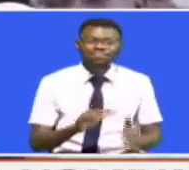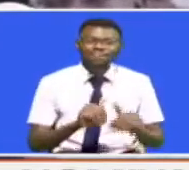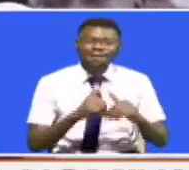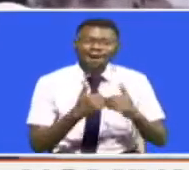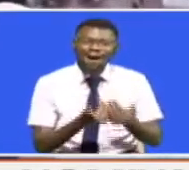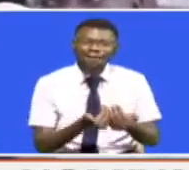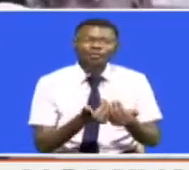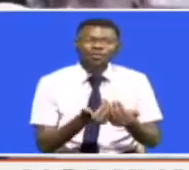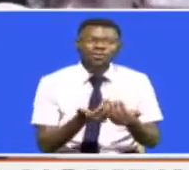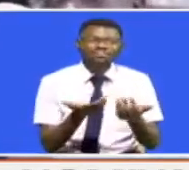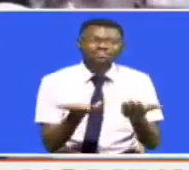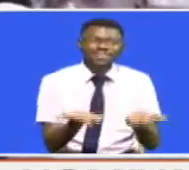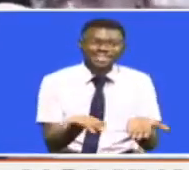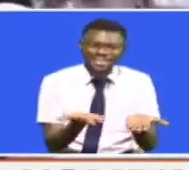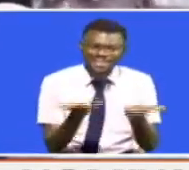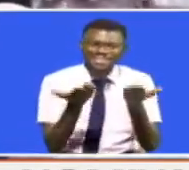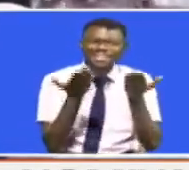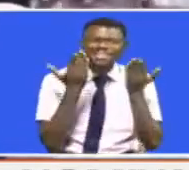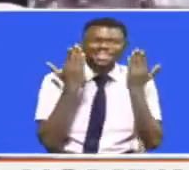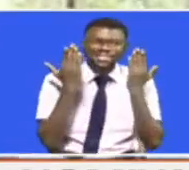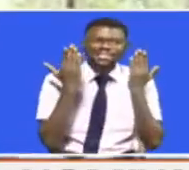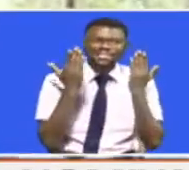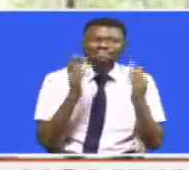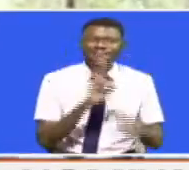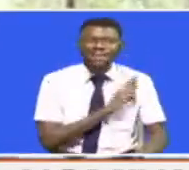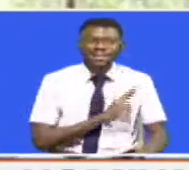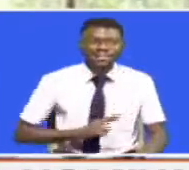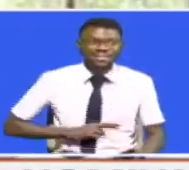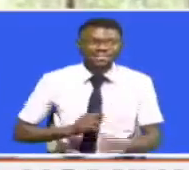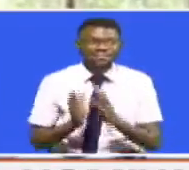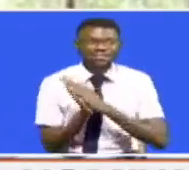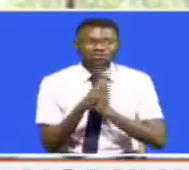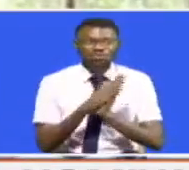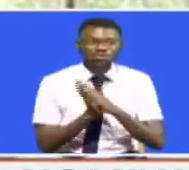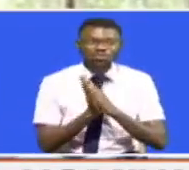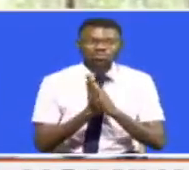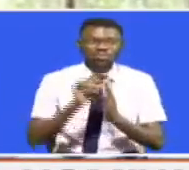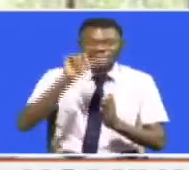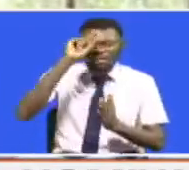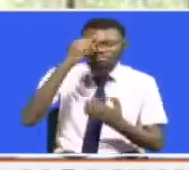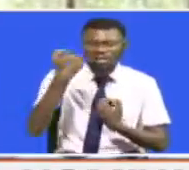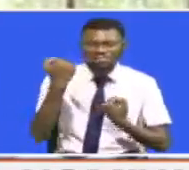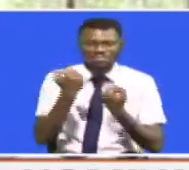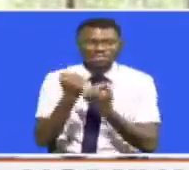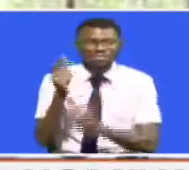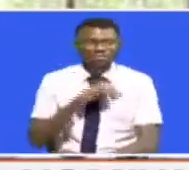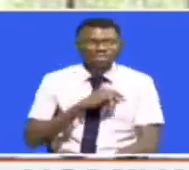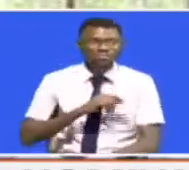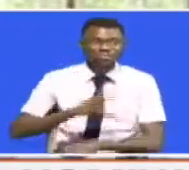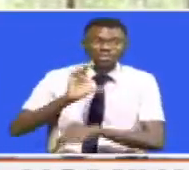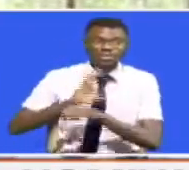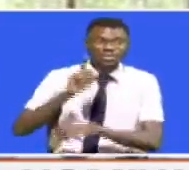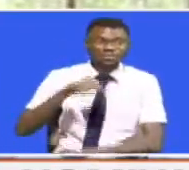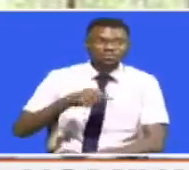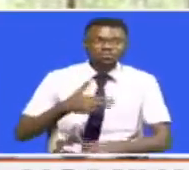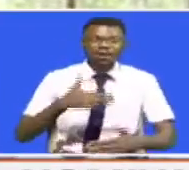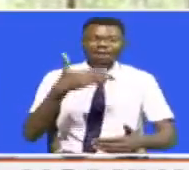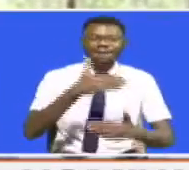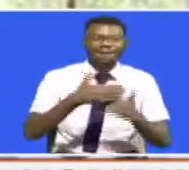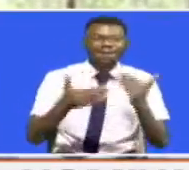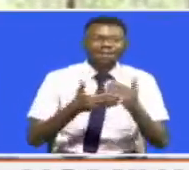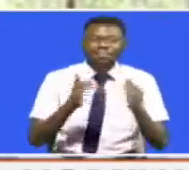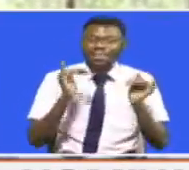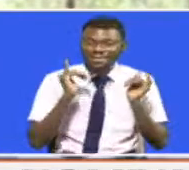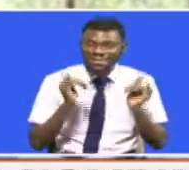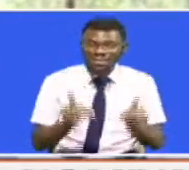or a product called religious tourism. We have sought support from the government to have this church rebuilt. We